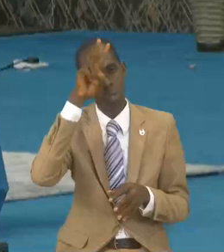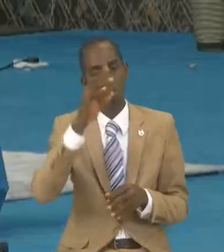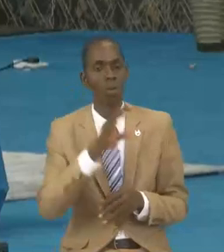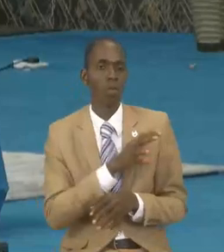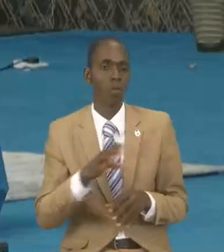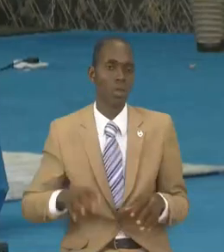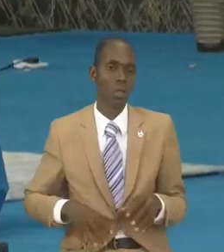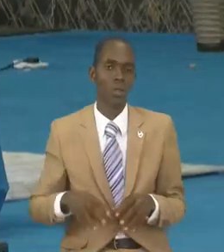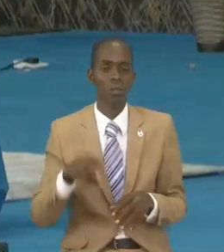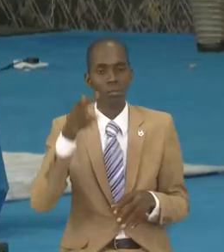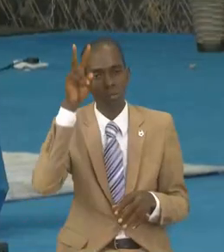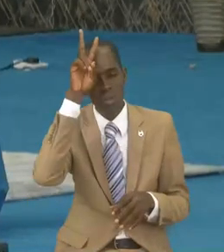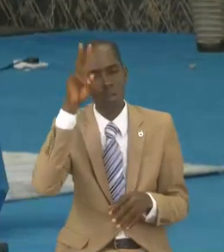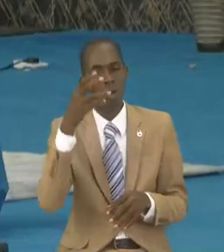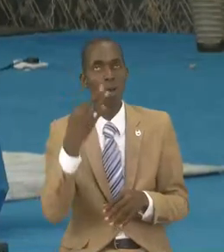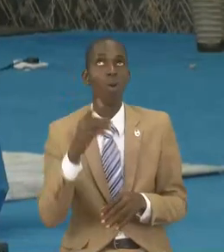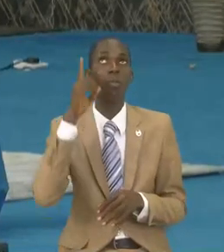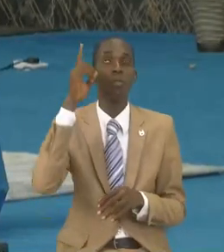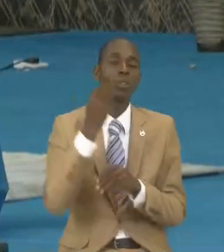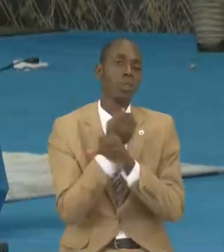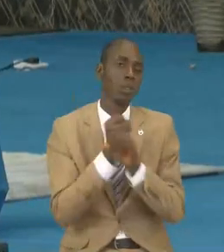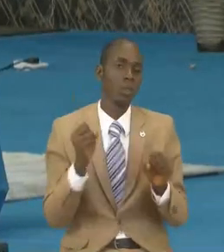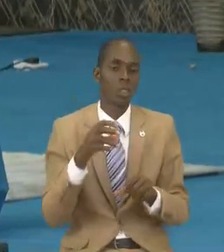de Christ, de son salut,